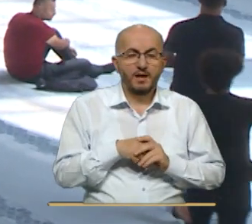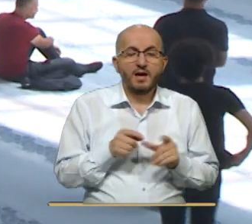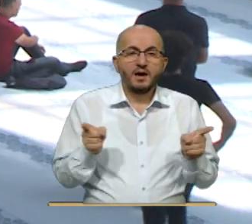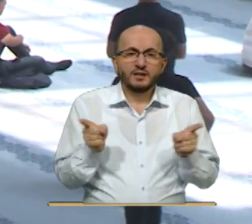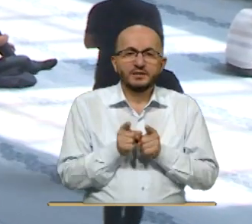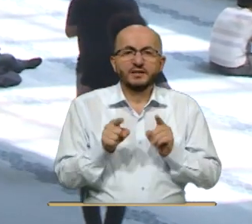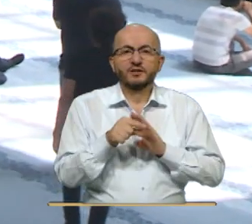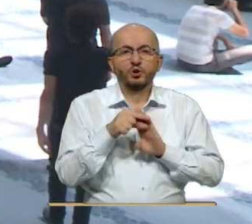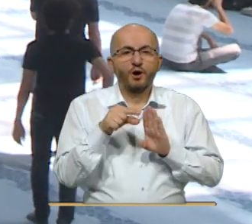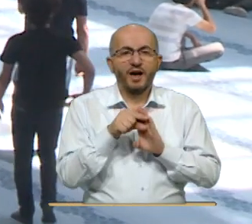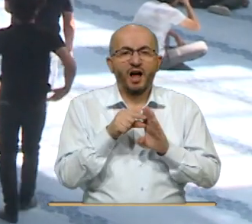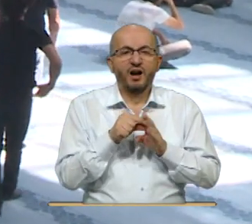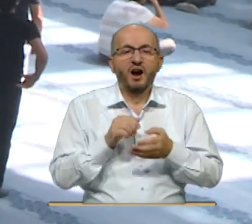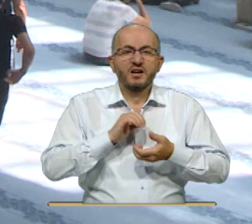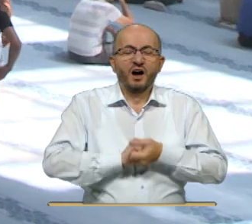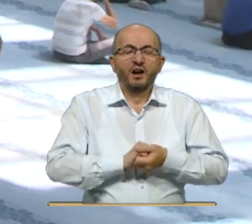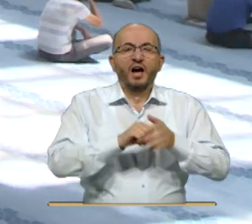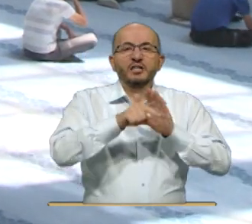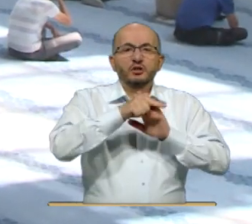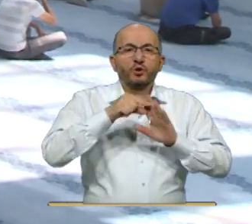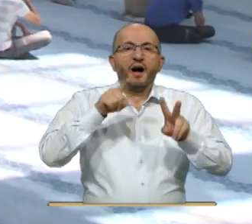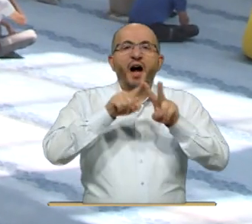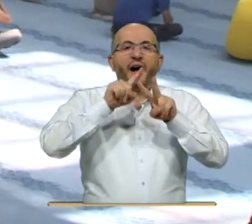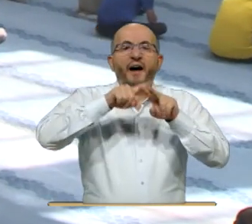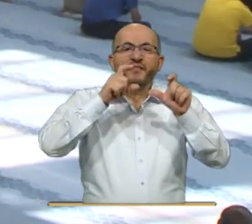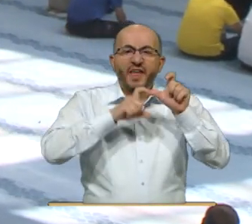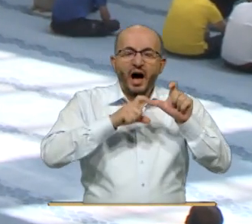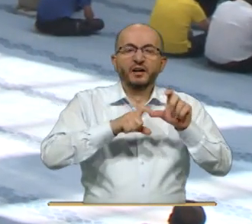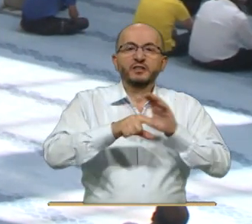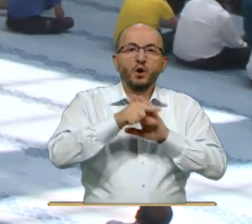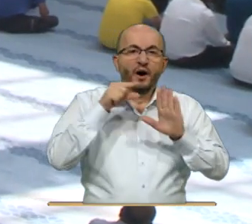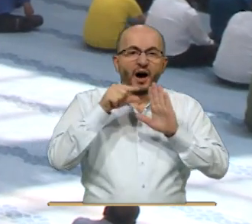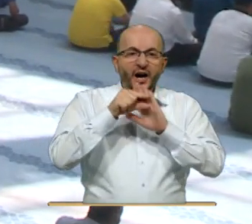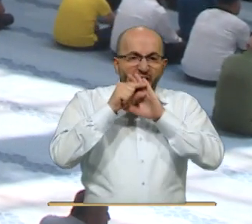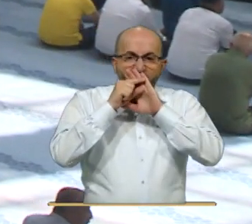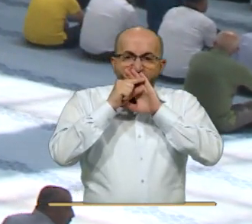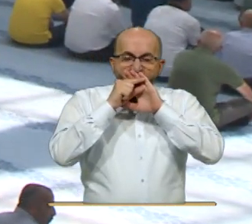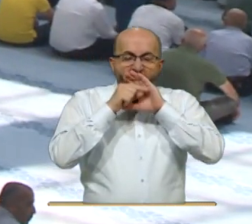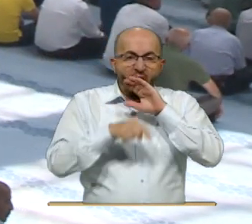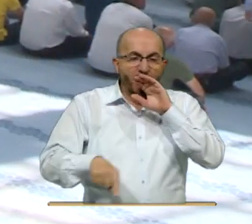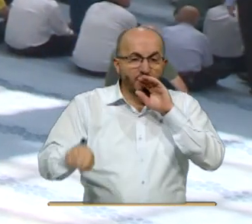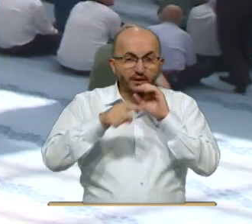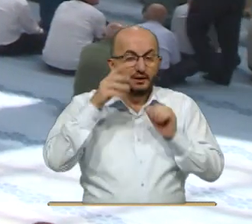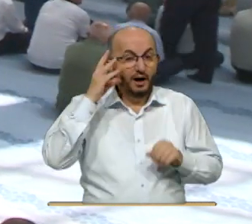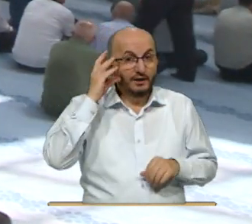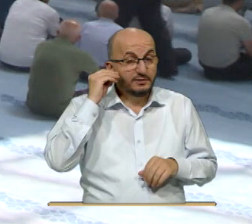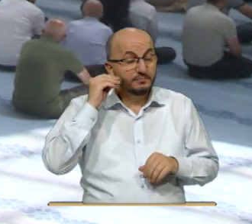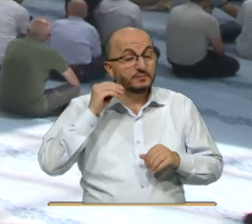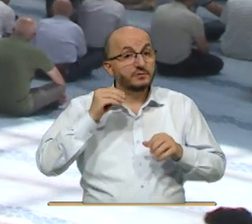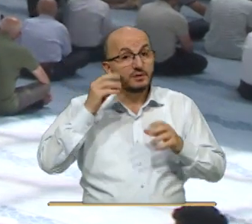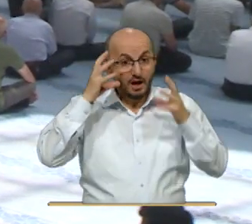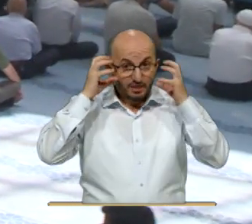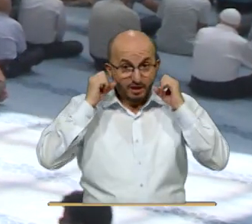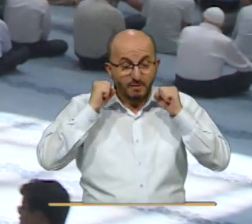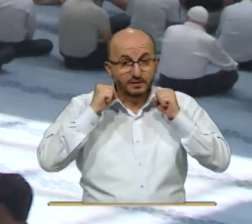kısa sureler, İhlas, Nas vesaire falan, onların manasını anlama